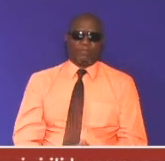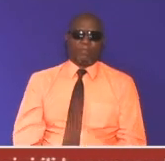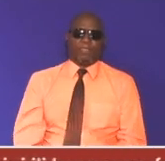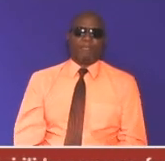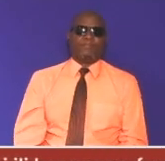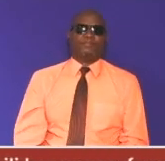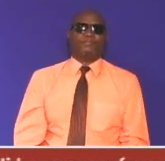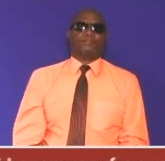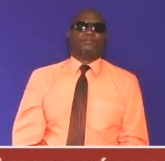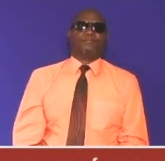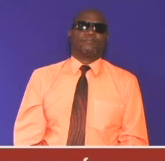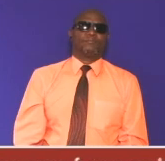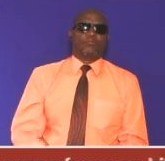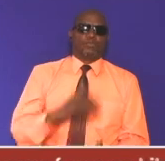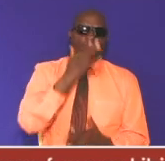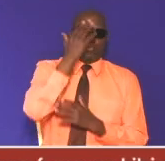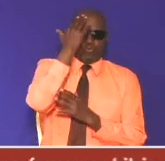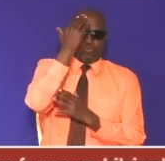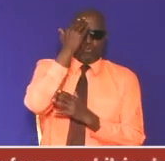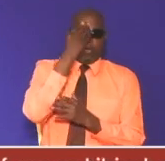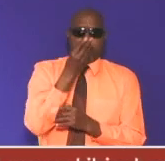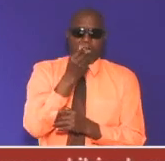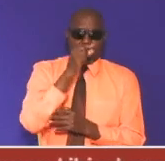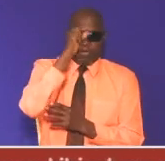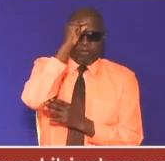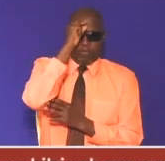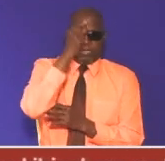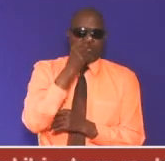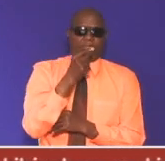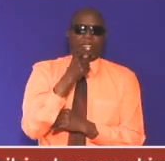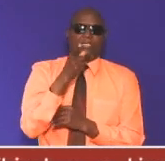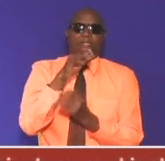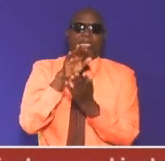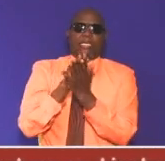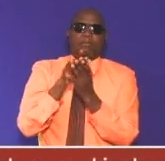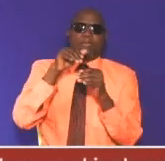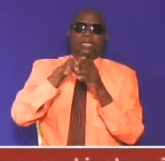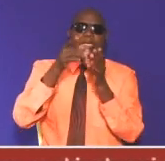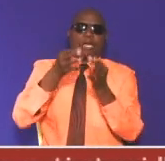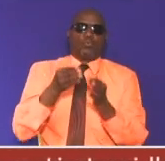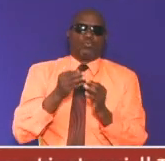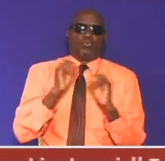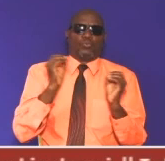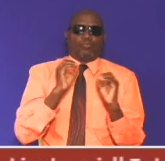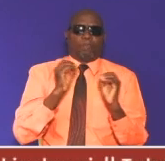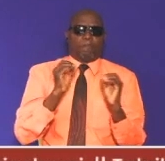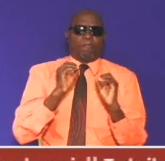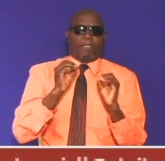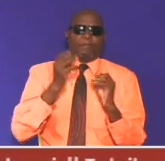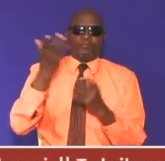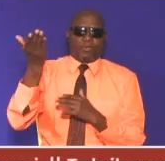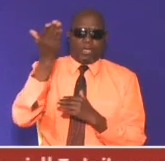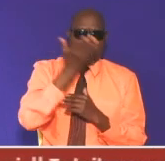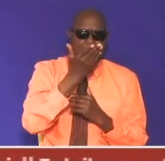Mjue ya kwamba serikali ya pesa serikali haikai kwa akaunti. Inakuja tu kwa purpose